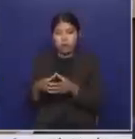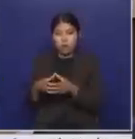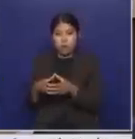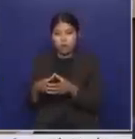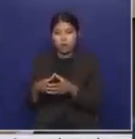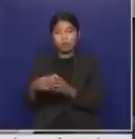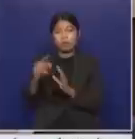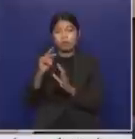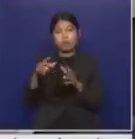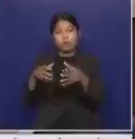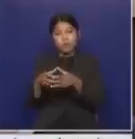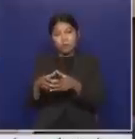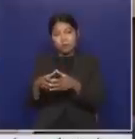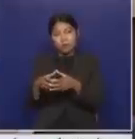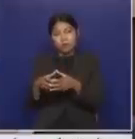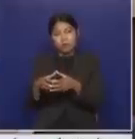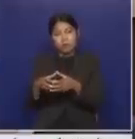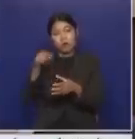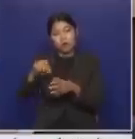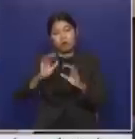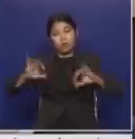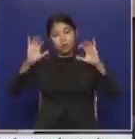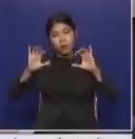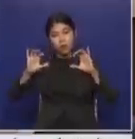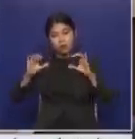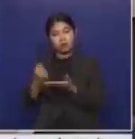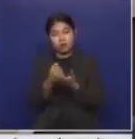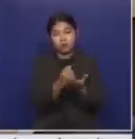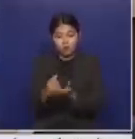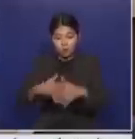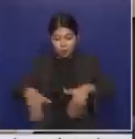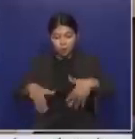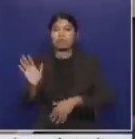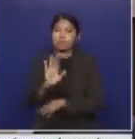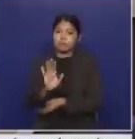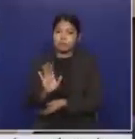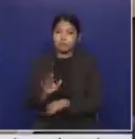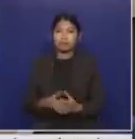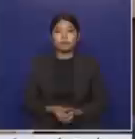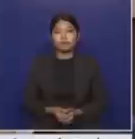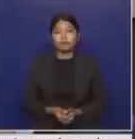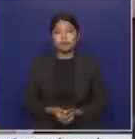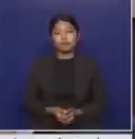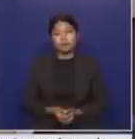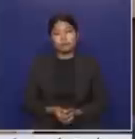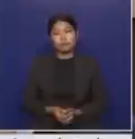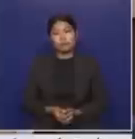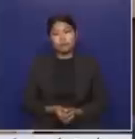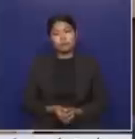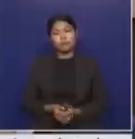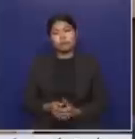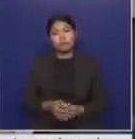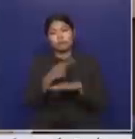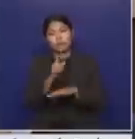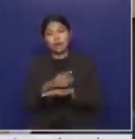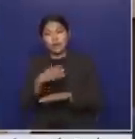จะเป็นรัฐธรรมนูญจึงเป็นไปไม่ได้ที่จะเป็นรัฐบาลเพื่อประชาชนแต่ท่านประธานครับผม